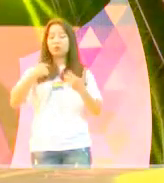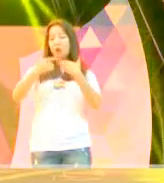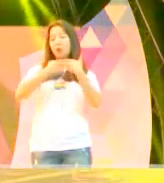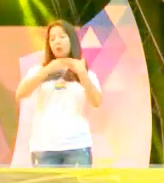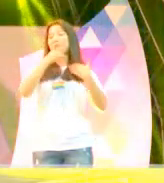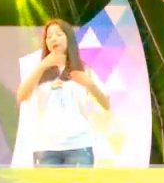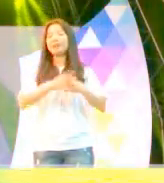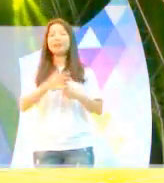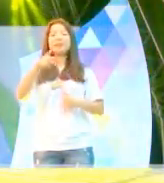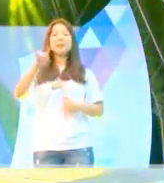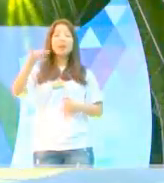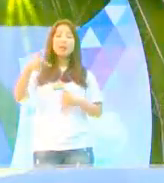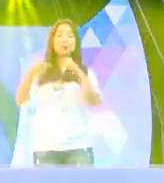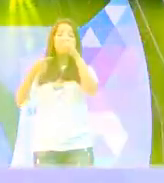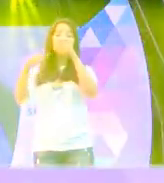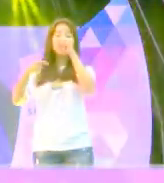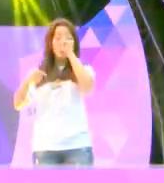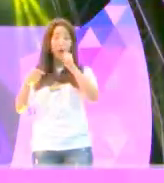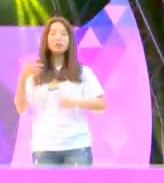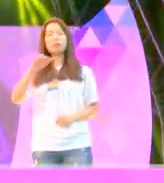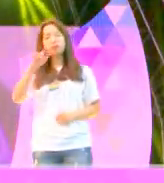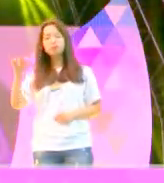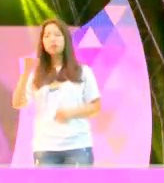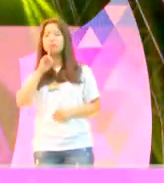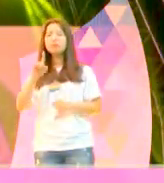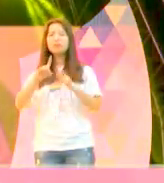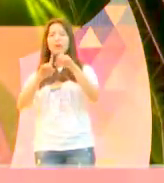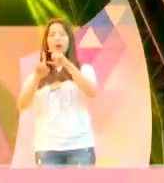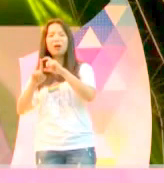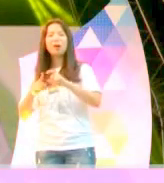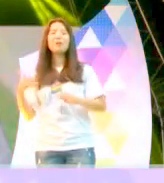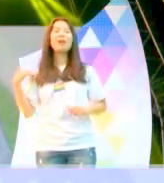몽땅 재즈 좋지만 비민이 씨가 뭐 어쩌구 저쩌구